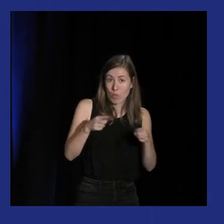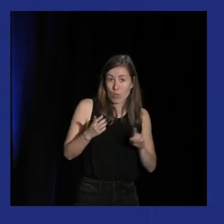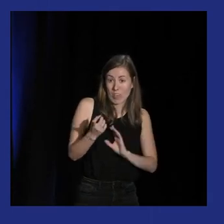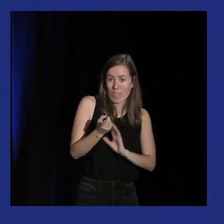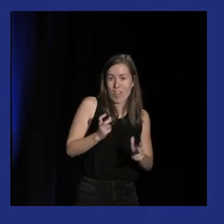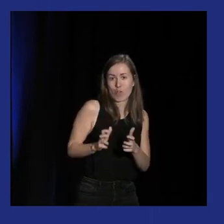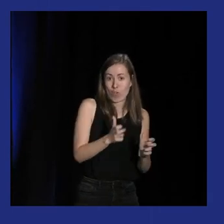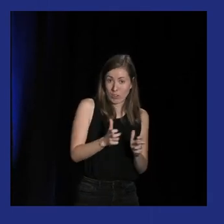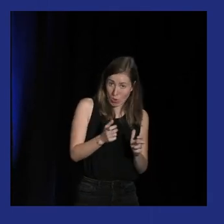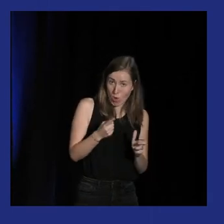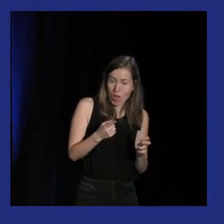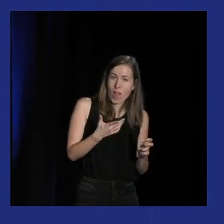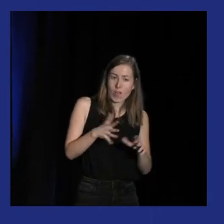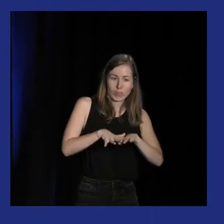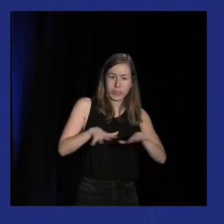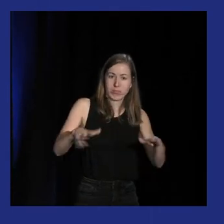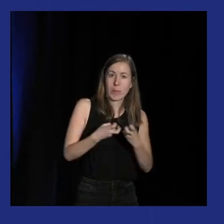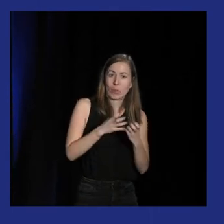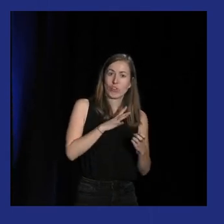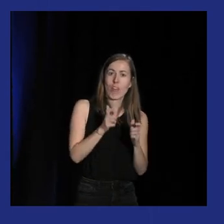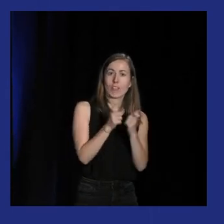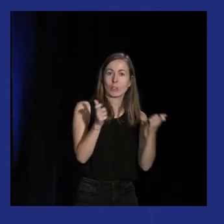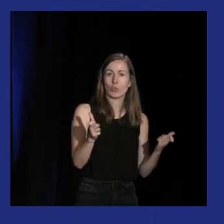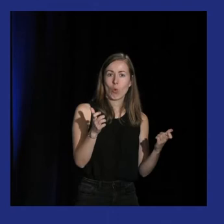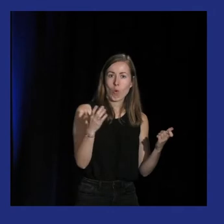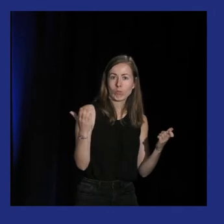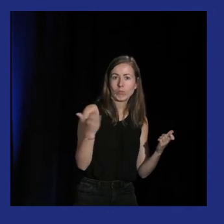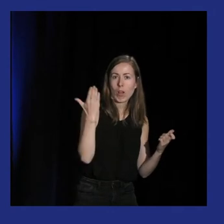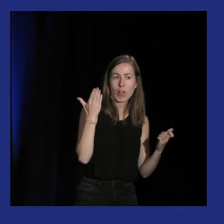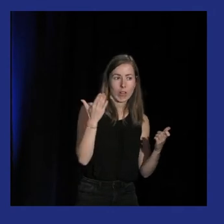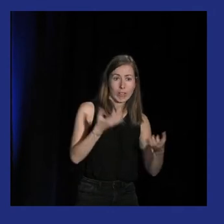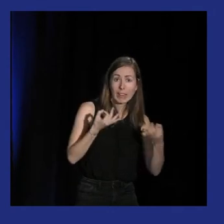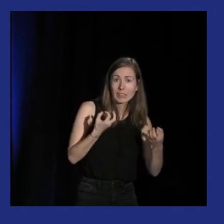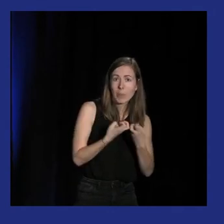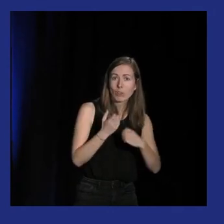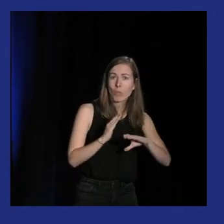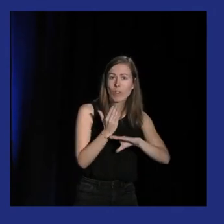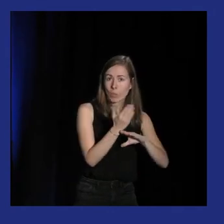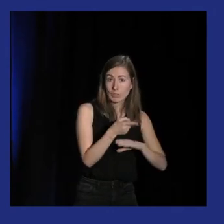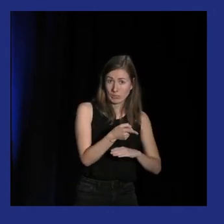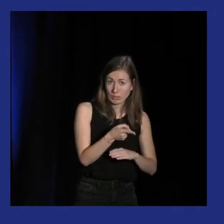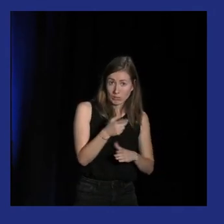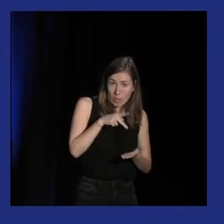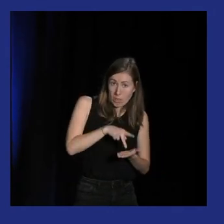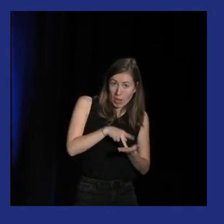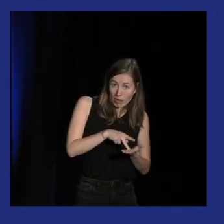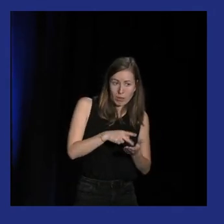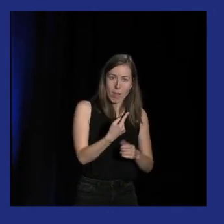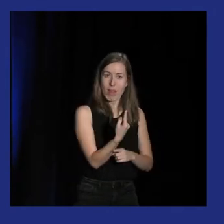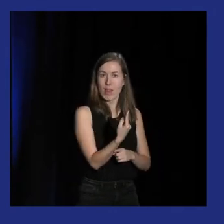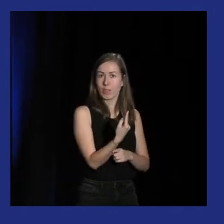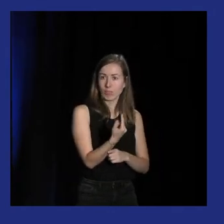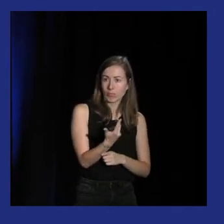par des institutions on va dire classique entre gros guillemets il y a eu effectivement le cas de de la Philharmonie de Paris mais même en France il n'est pas le seul